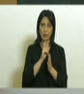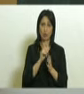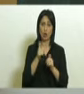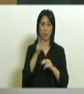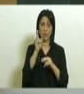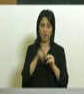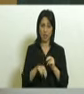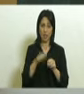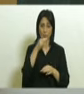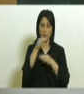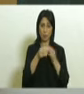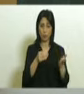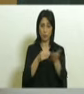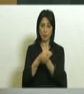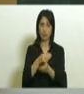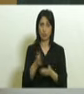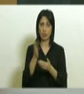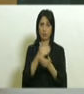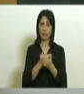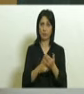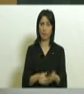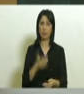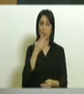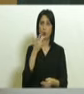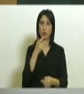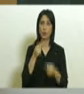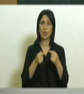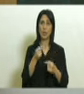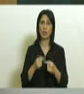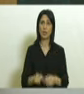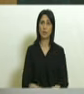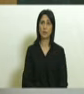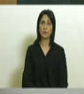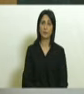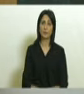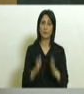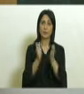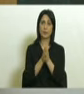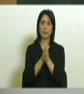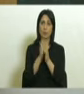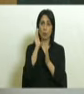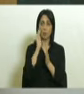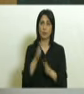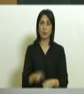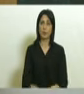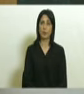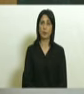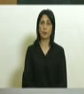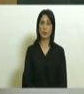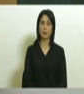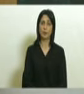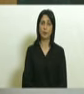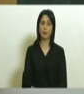კი დასრულდება პასუხები, შემდეგ გადახვალთ პოლიტიკურ დებატების რეჟიმზე. გთხოვთ მოვისმინოთ ერთმანეთს. ესე იგი,